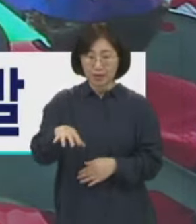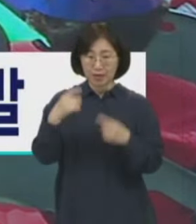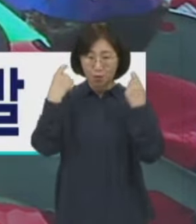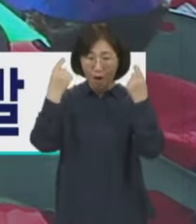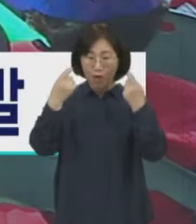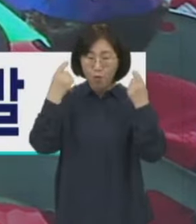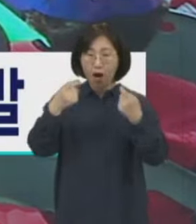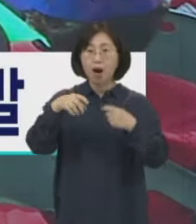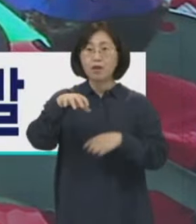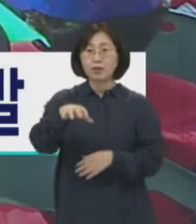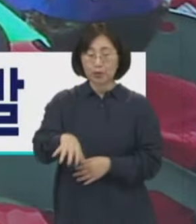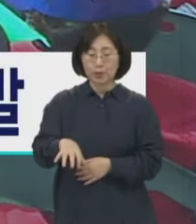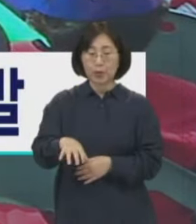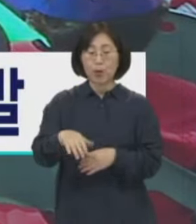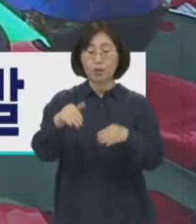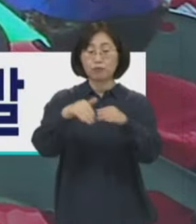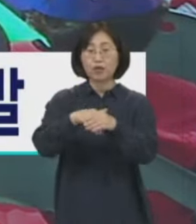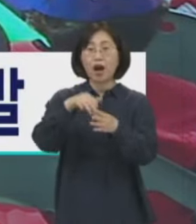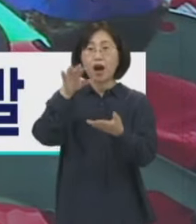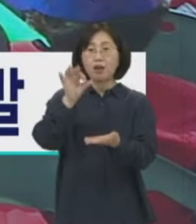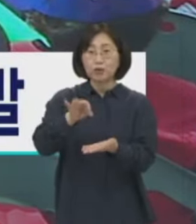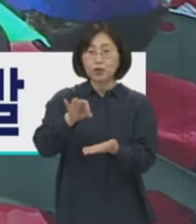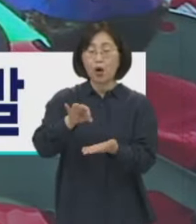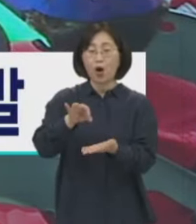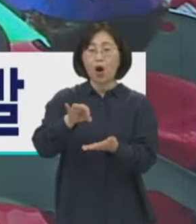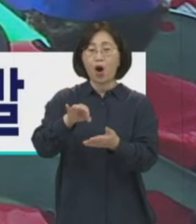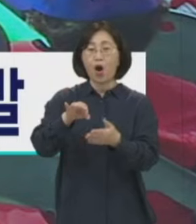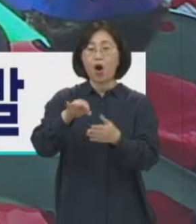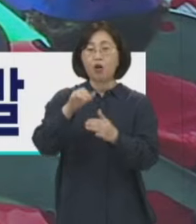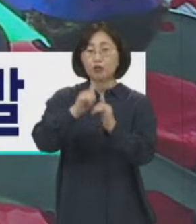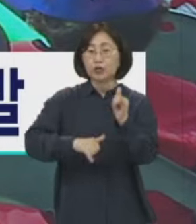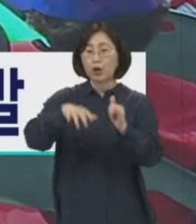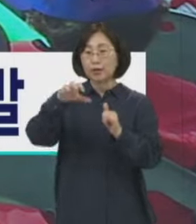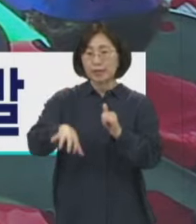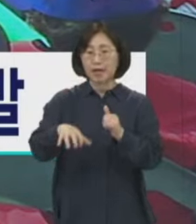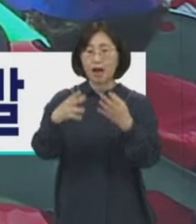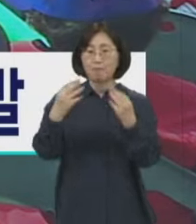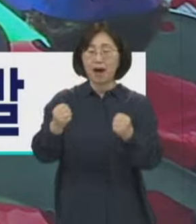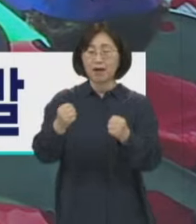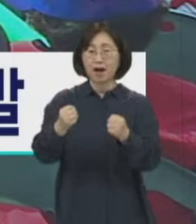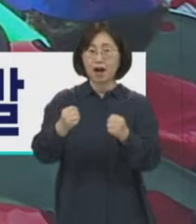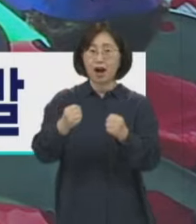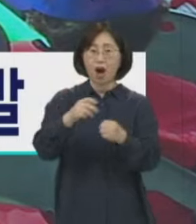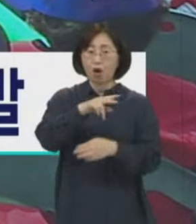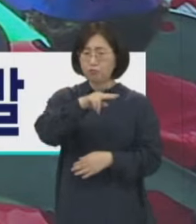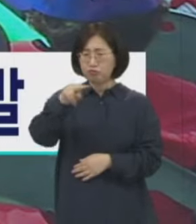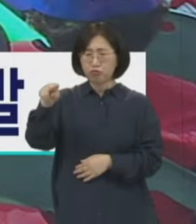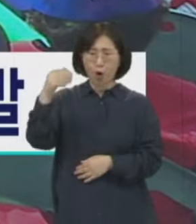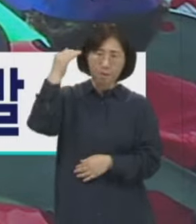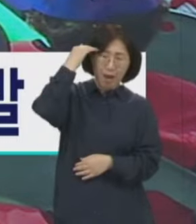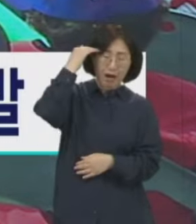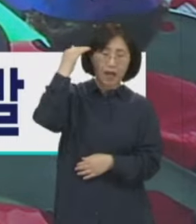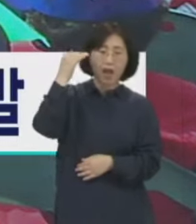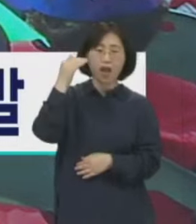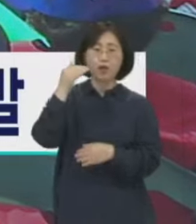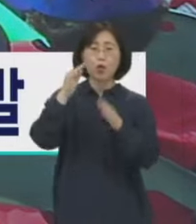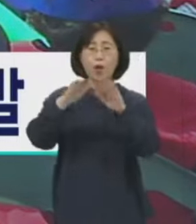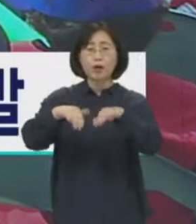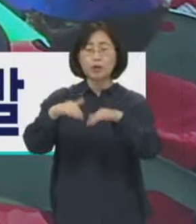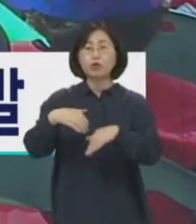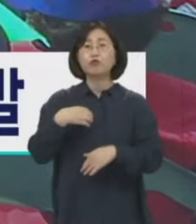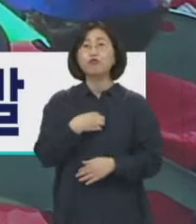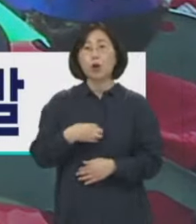레저 시설과 문화유적지가 즐비해 자연환경과 경관 훼손이 우려돼서 반발이 거세지고 있습니다